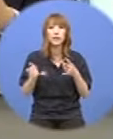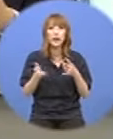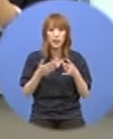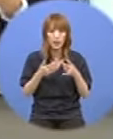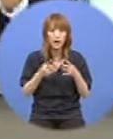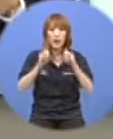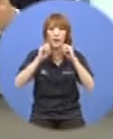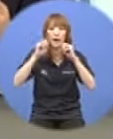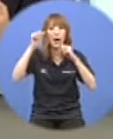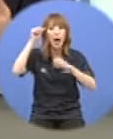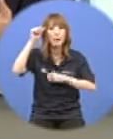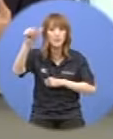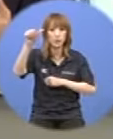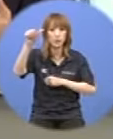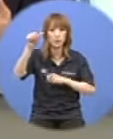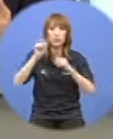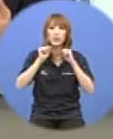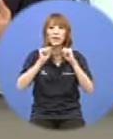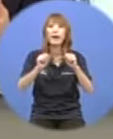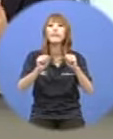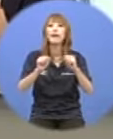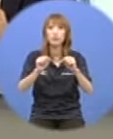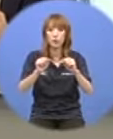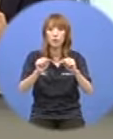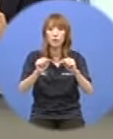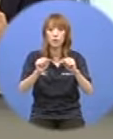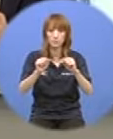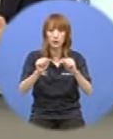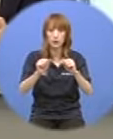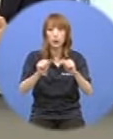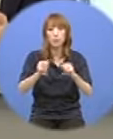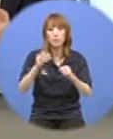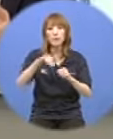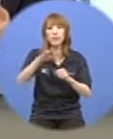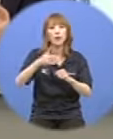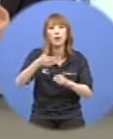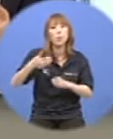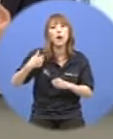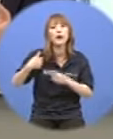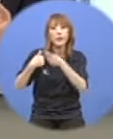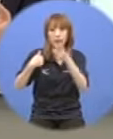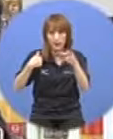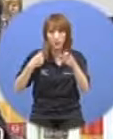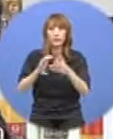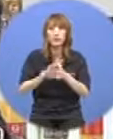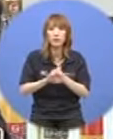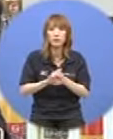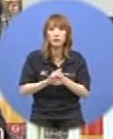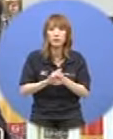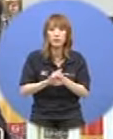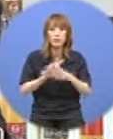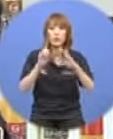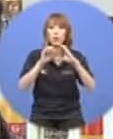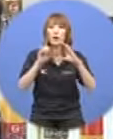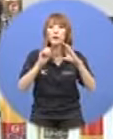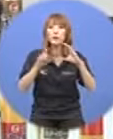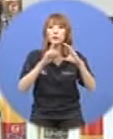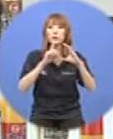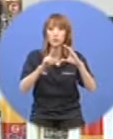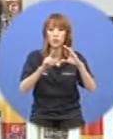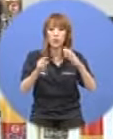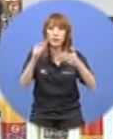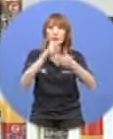ピールするというか言っていかないと分かってもらえないと、いうのがありますから、宣伝というのはその中